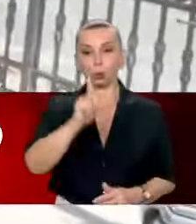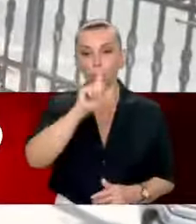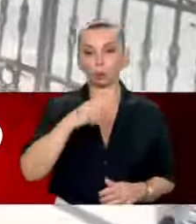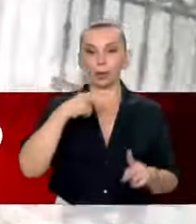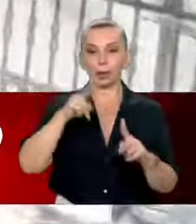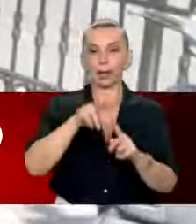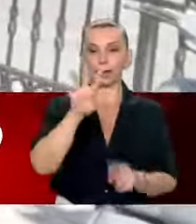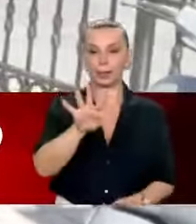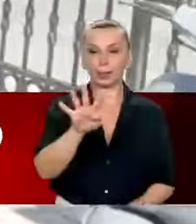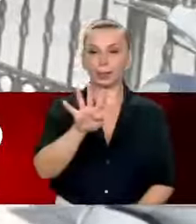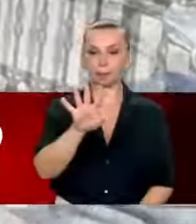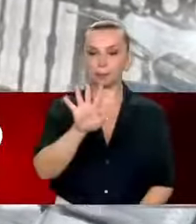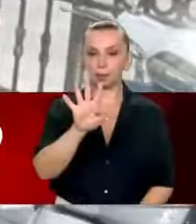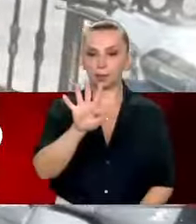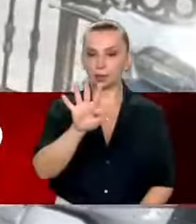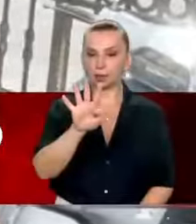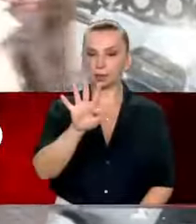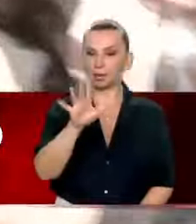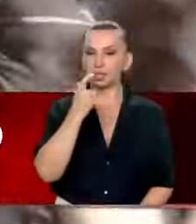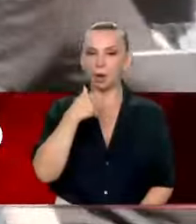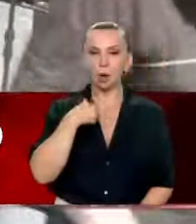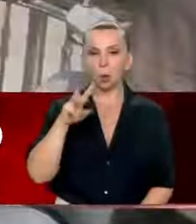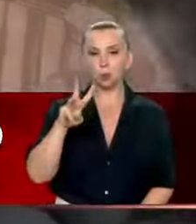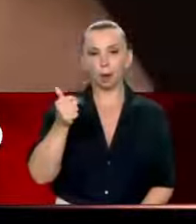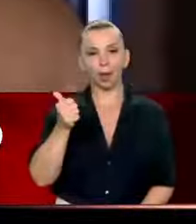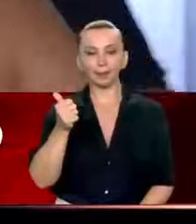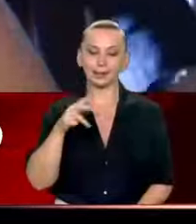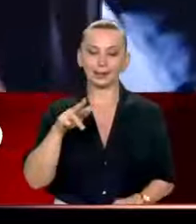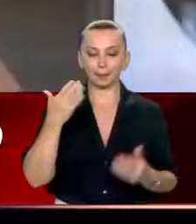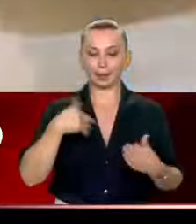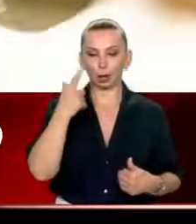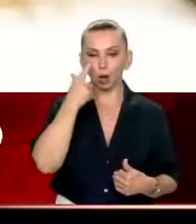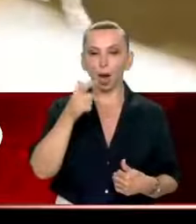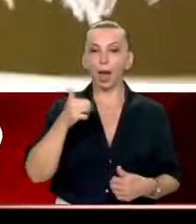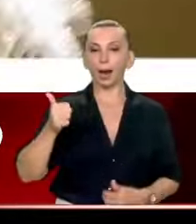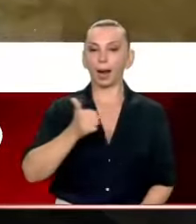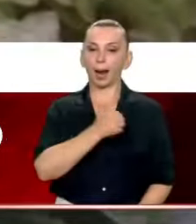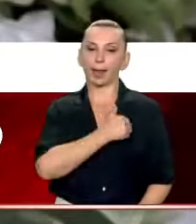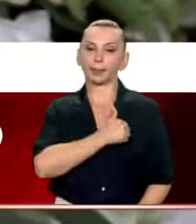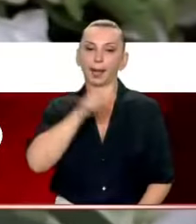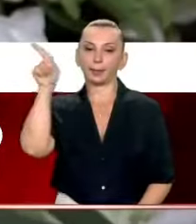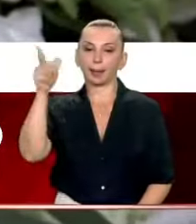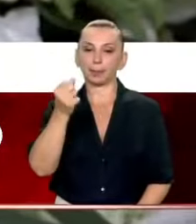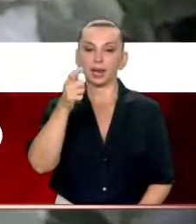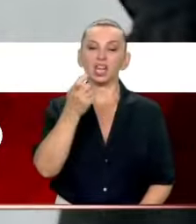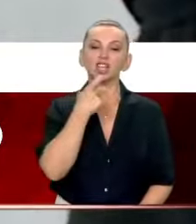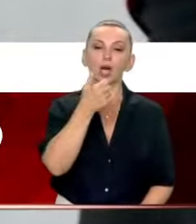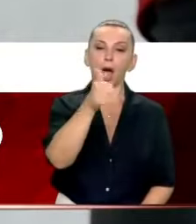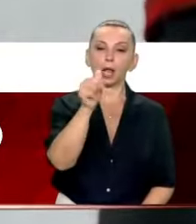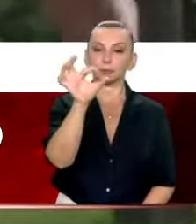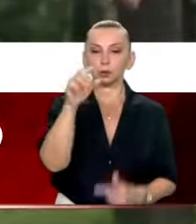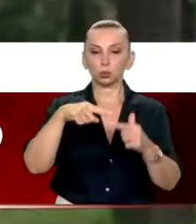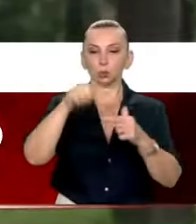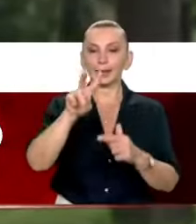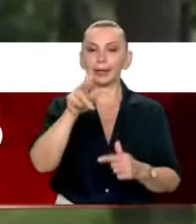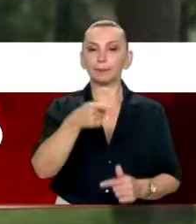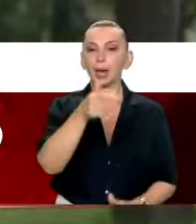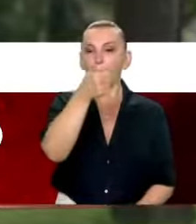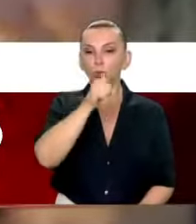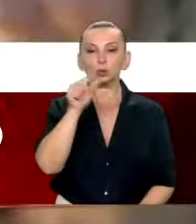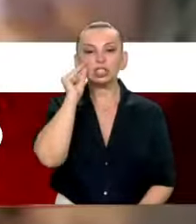ben 45 yaşındayım. Yani sizce 36-37 gösteriyorum. Araştırma Kanada'da yapıldı. Yaşları 60 ve üzerinde olan